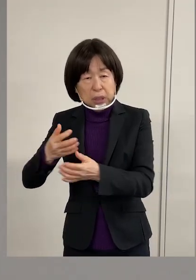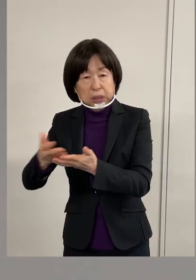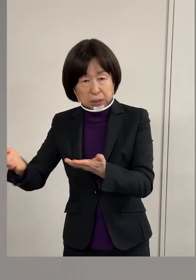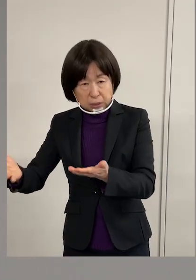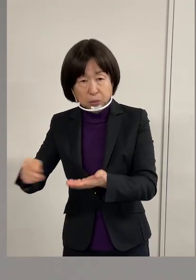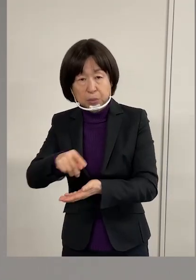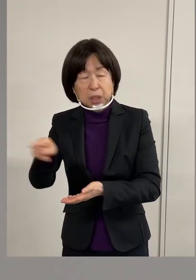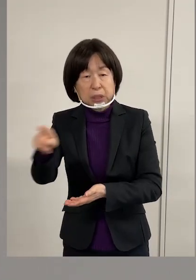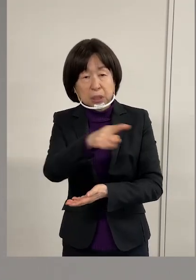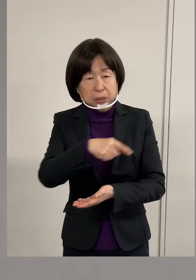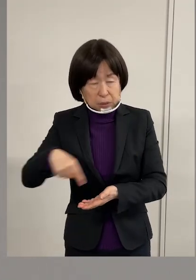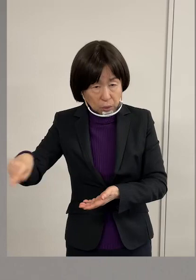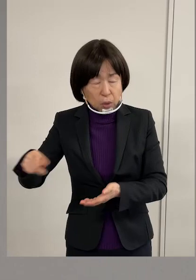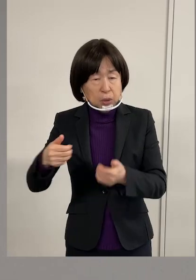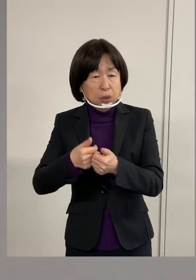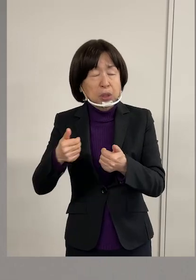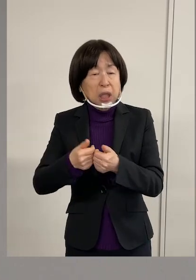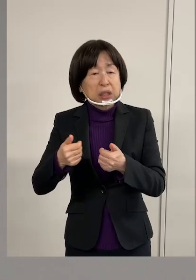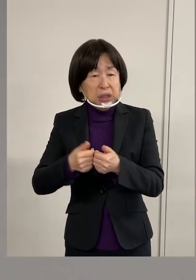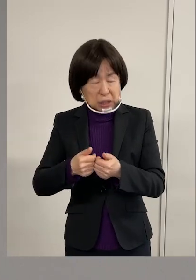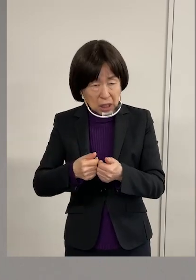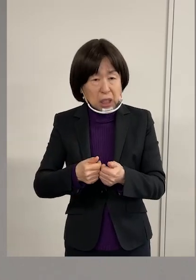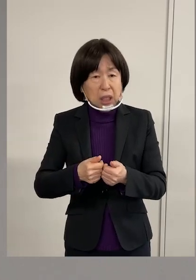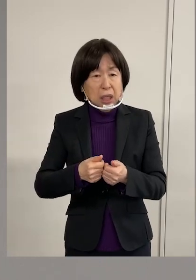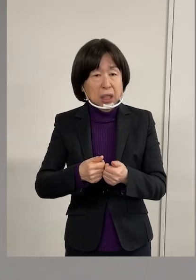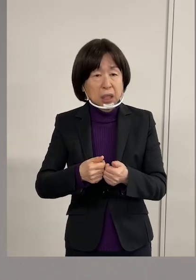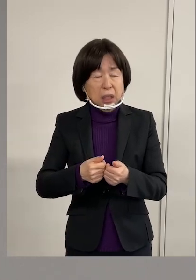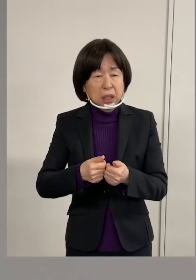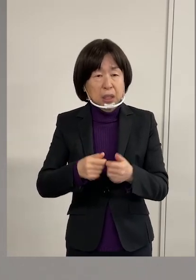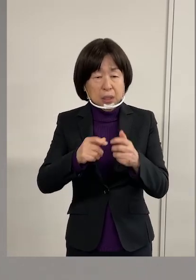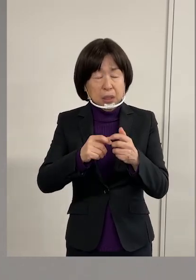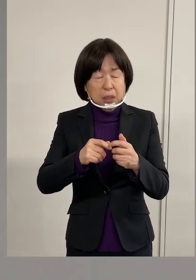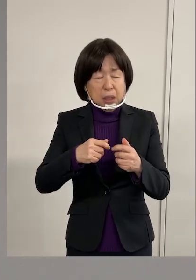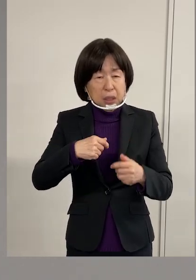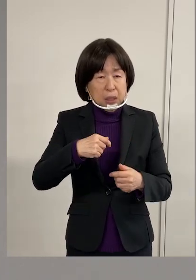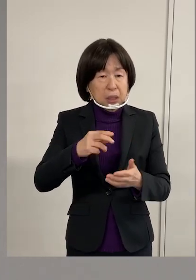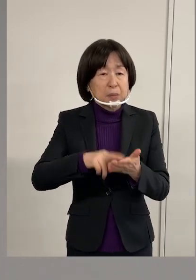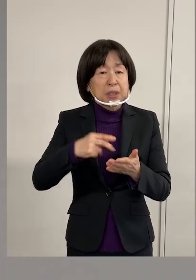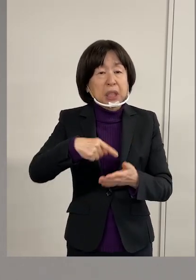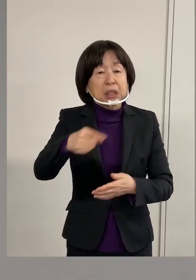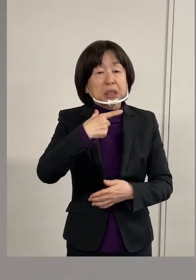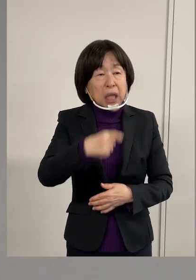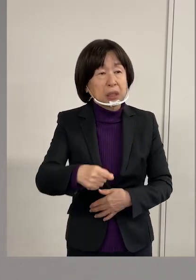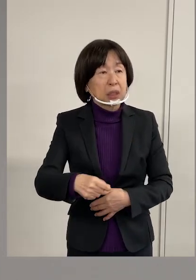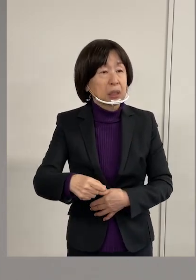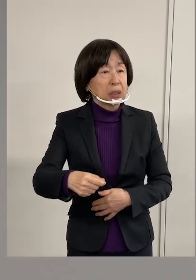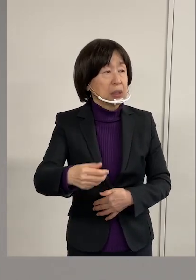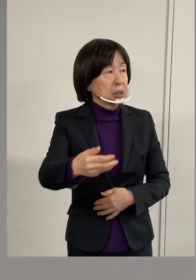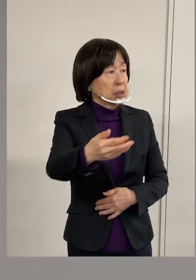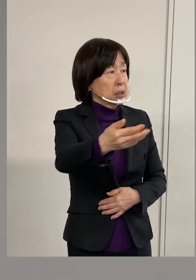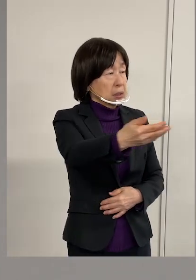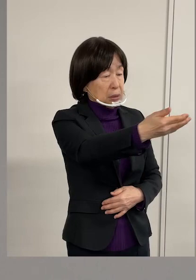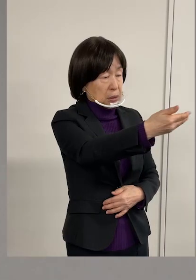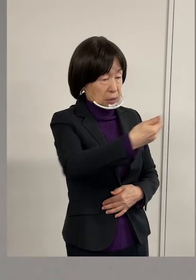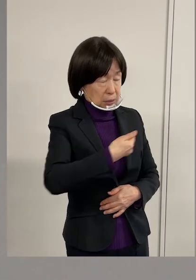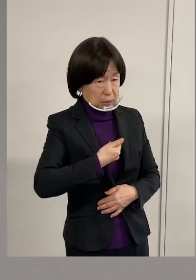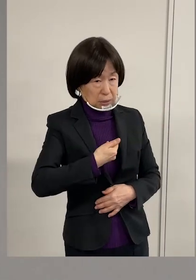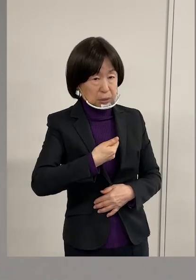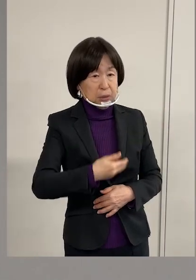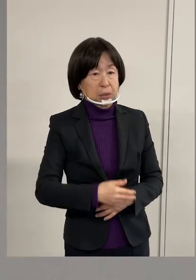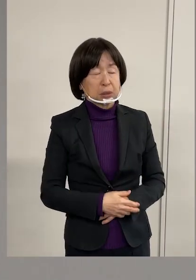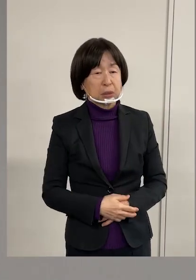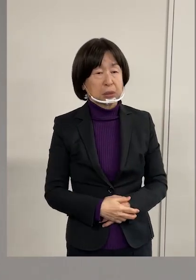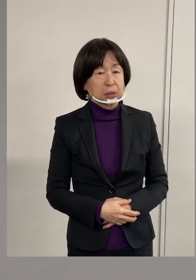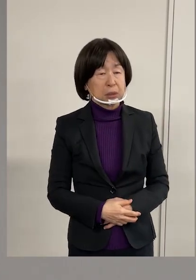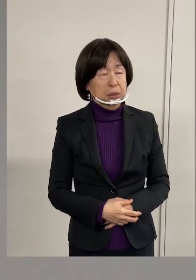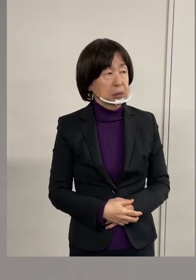また今後決めていきたいと思います。そこは一定の時間がかかると思います。 中心市街地の活性化に寄与するという目